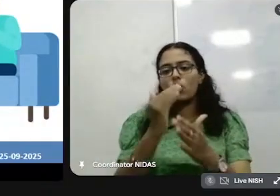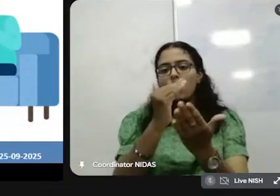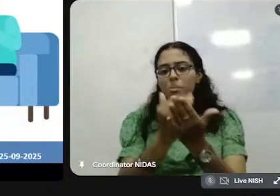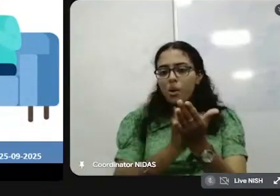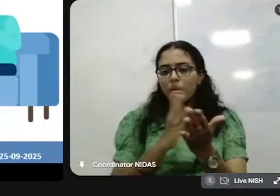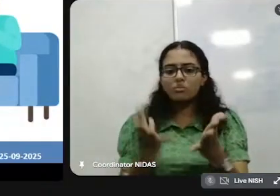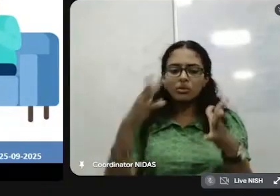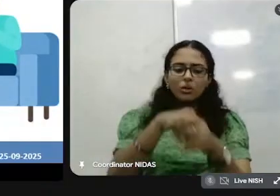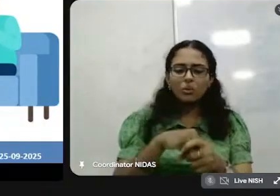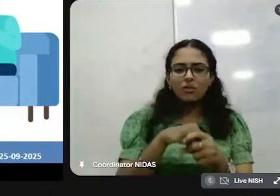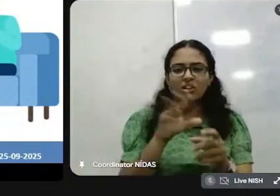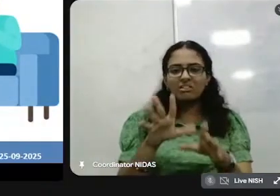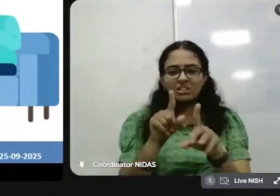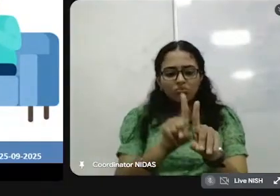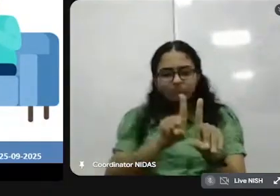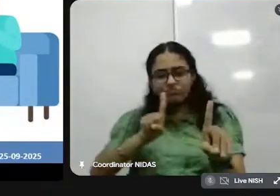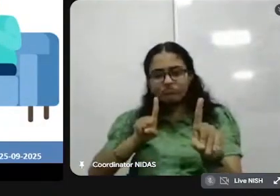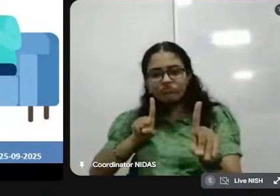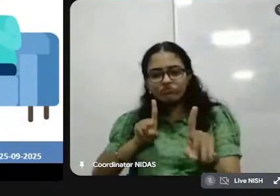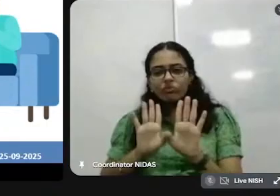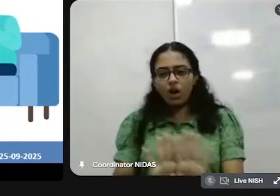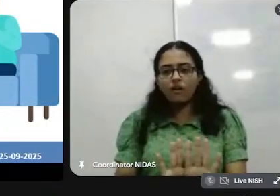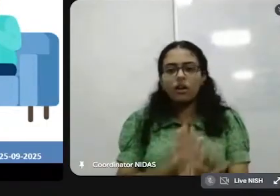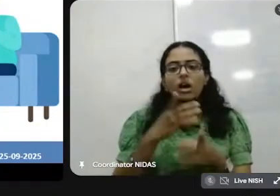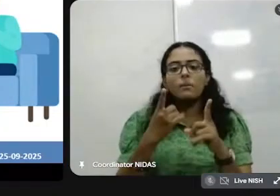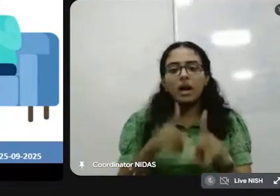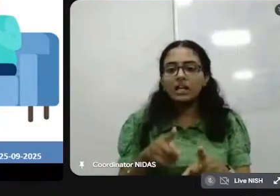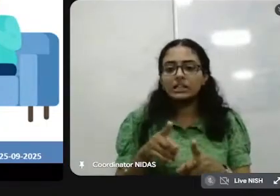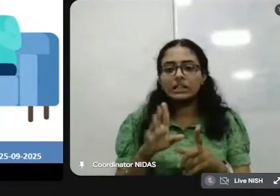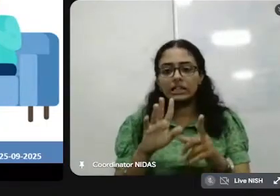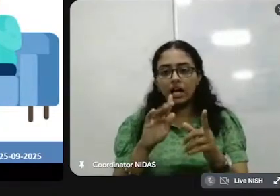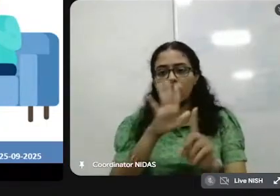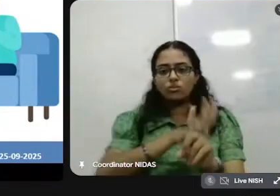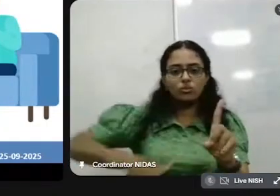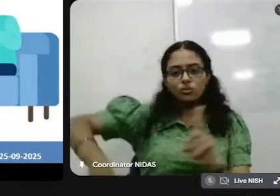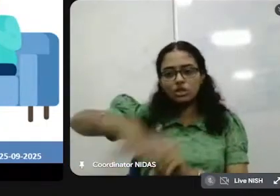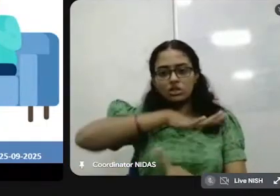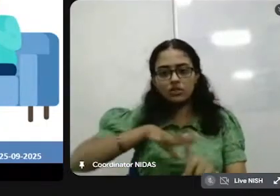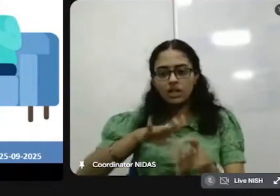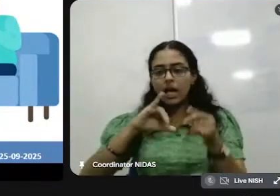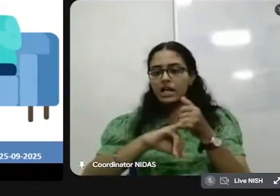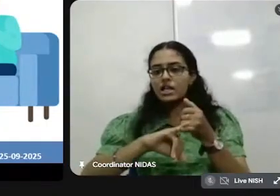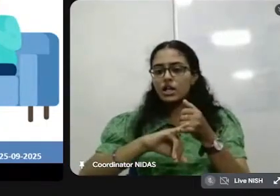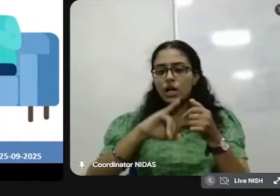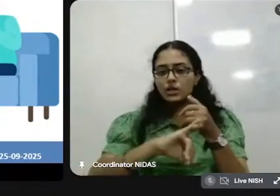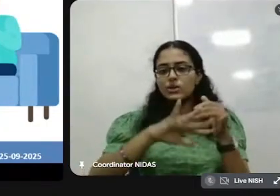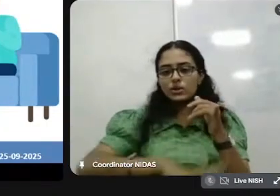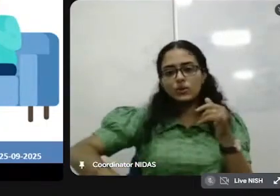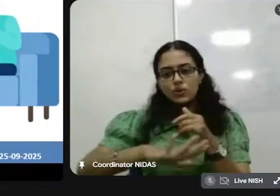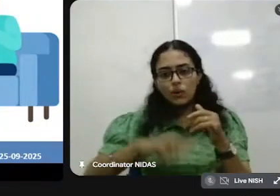എല്ലാം ഒരു മാറി പോകുന്ന അവസ്ഥ നമ്മൾ കാണാറുണ്ട്. അപ്പൊ ആ അവസ്ഥയിൽ അവർക്കൊരു സോഷ്യൽ സ്കിൽ ട്രെയിനിങ് നമ്മൾ